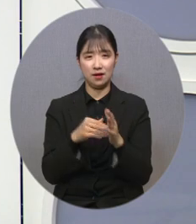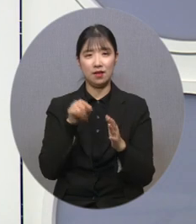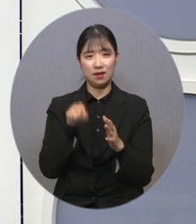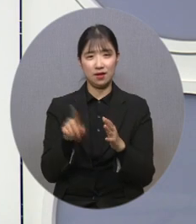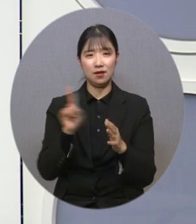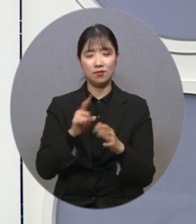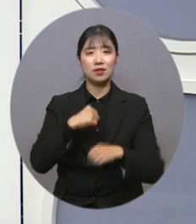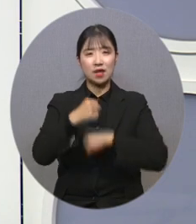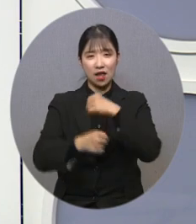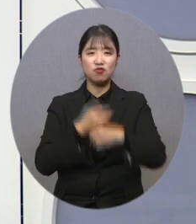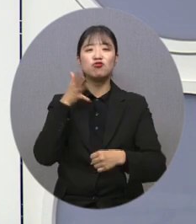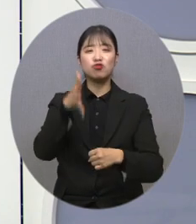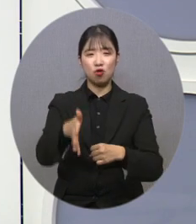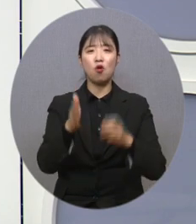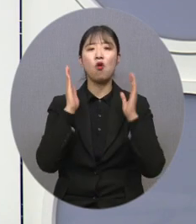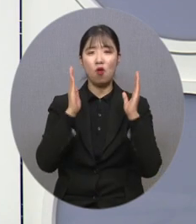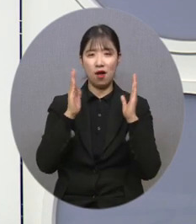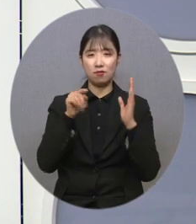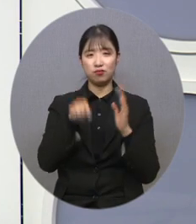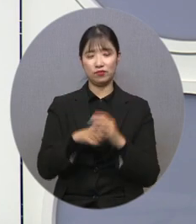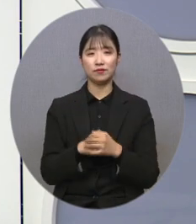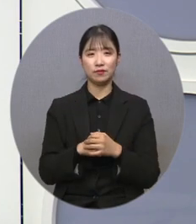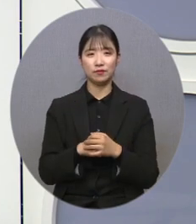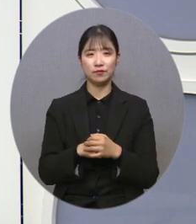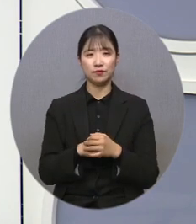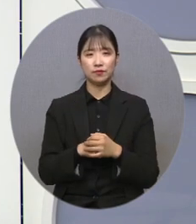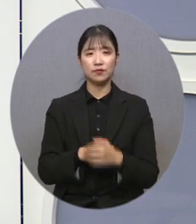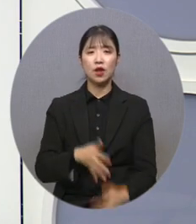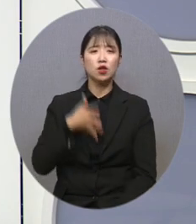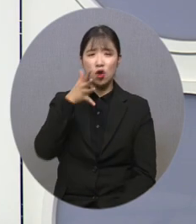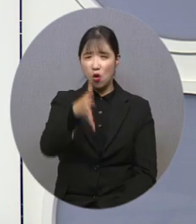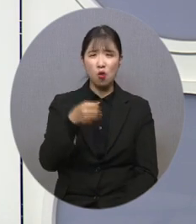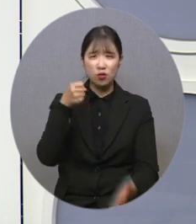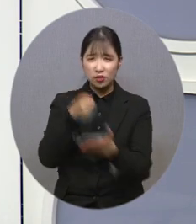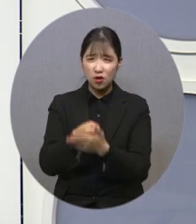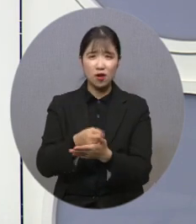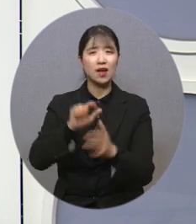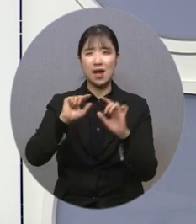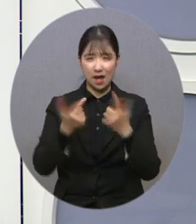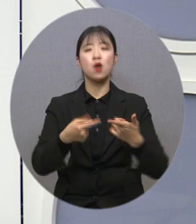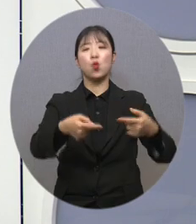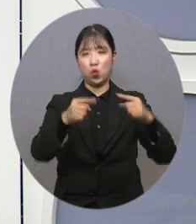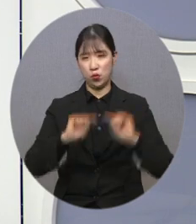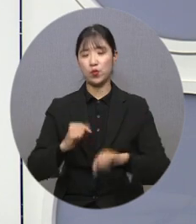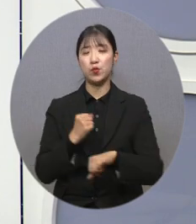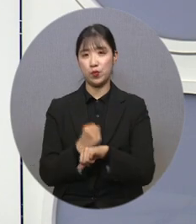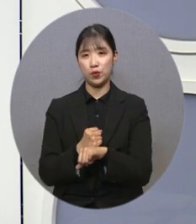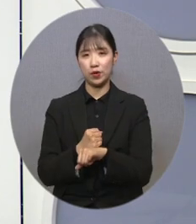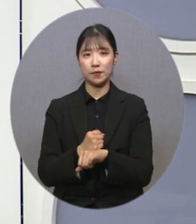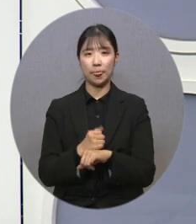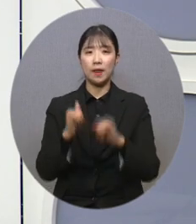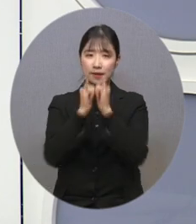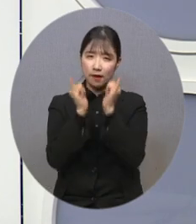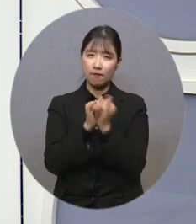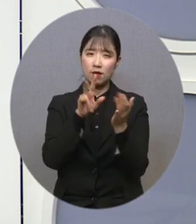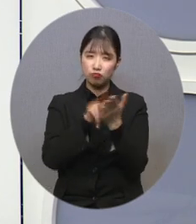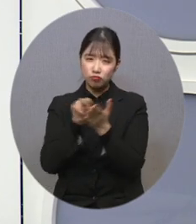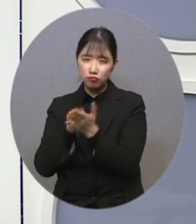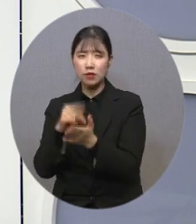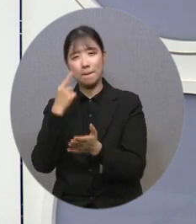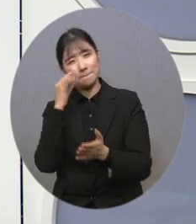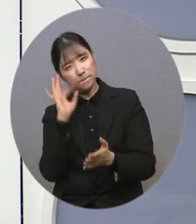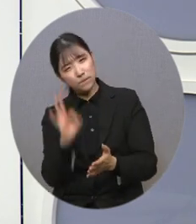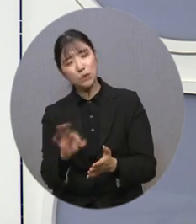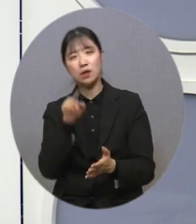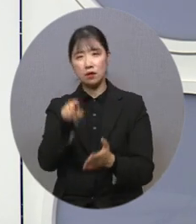자율 전공 학부라고 해서 학생들이 전공을 정하지 않고 들어옵니다. 그래서 사회 문제를 바라보고 문제